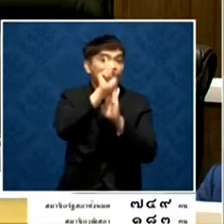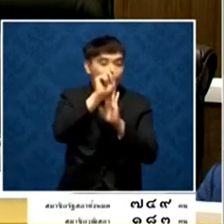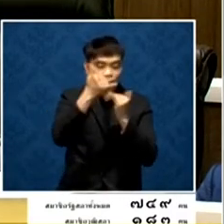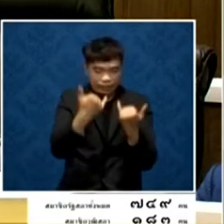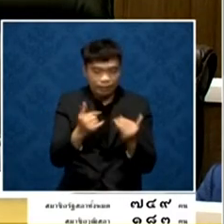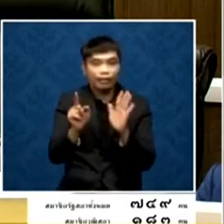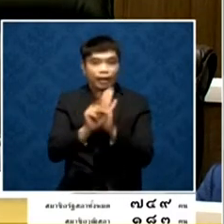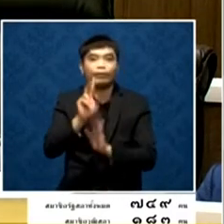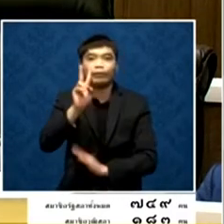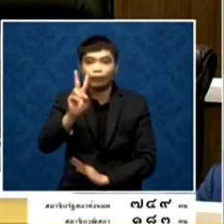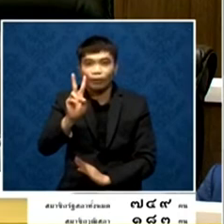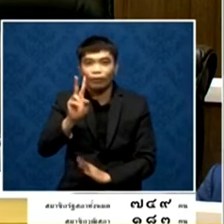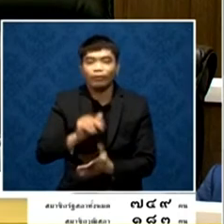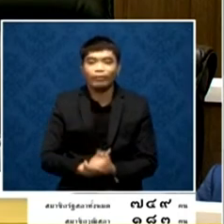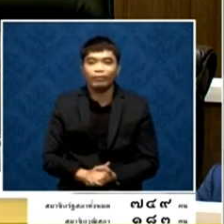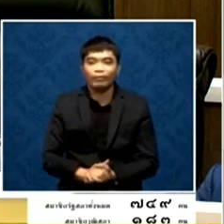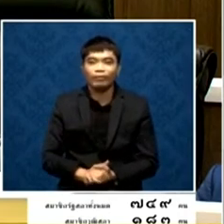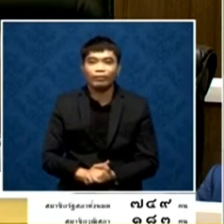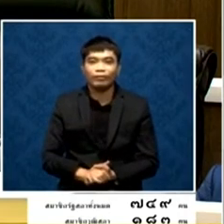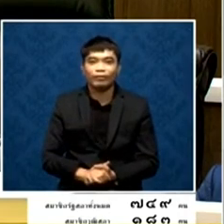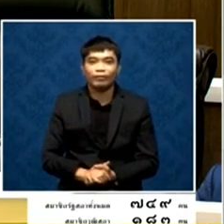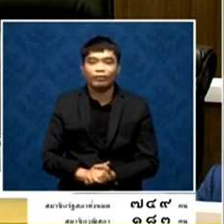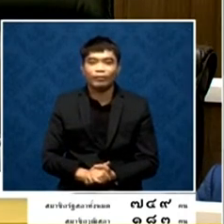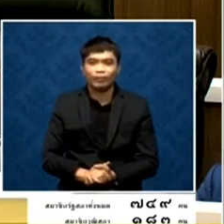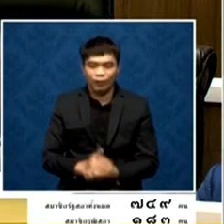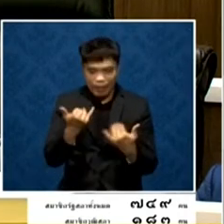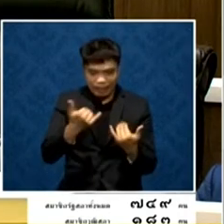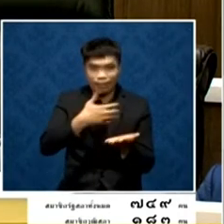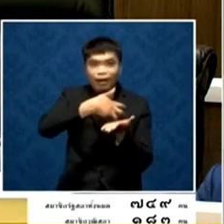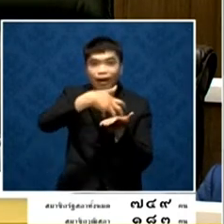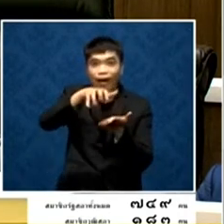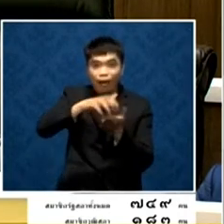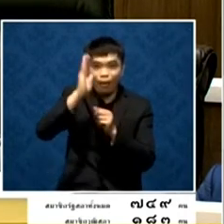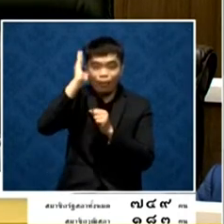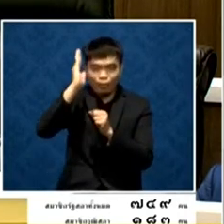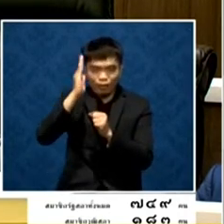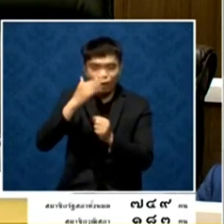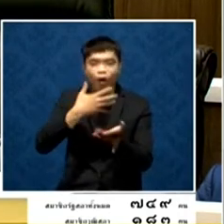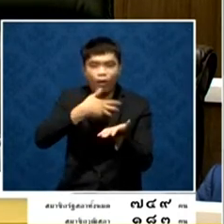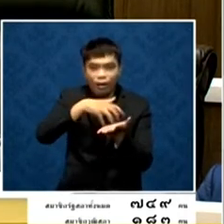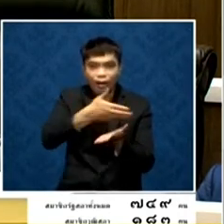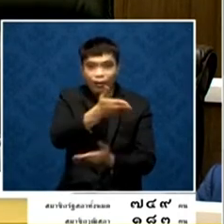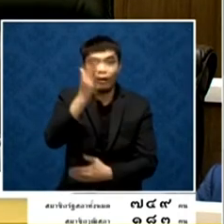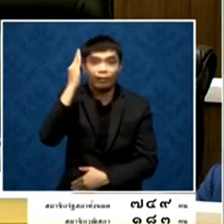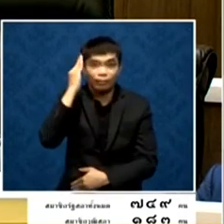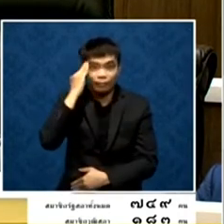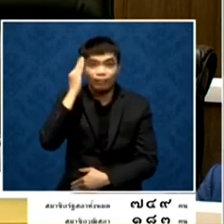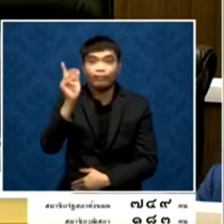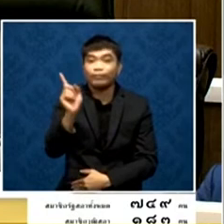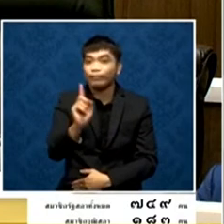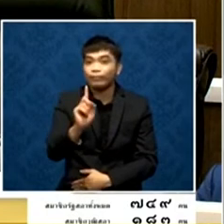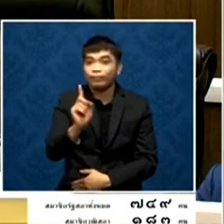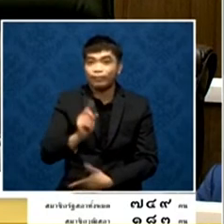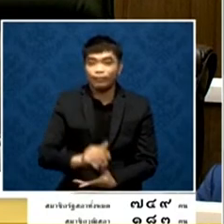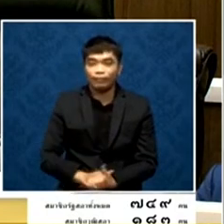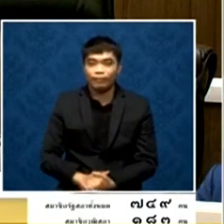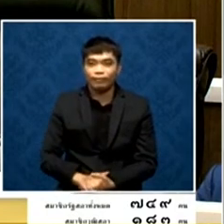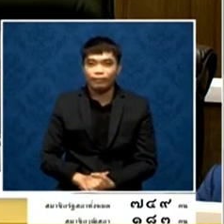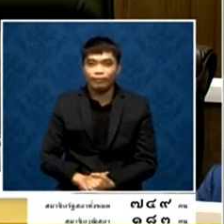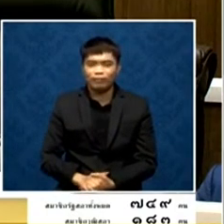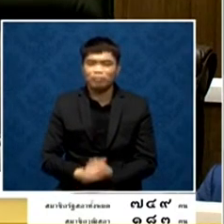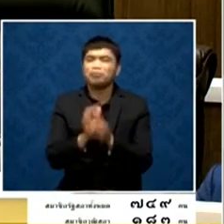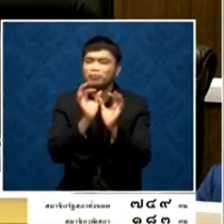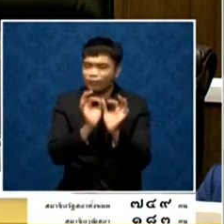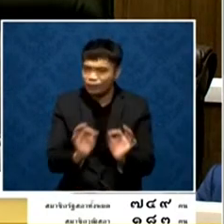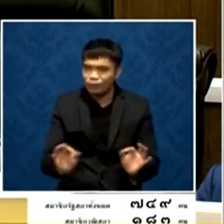มันขัดคุณสมบัติไม่จบป.4 เลย ครับ ไปร้องกกต.เลยกกต.รับปุ๊บ สำนักงานกกต.รับเออ ประพันธ์หมดเลย ใช่ ขัดคุณสมบั